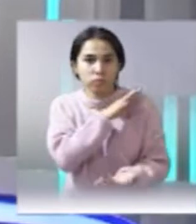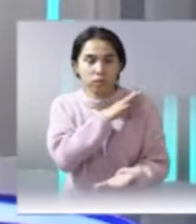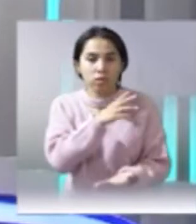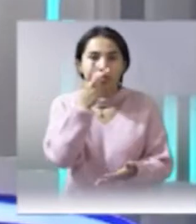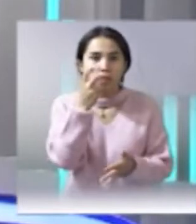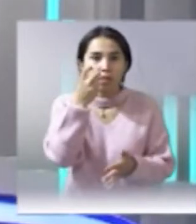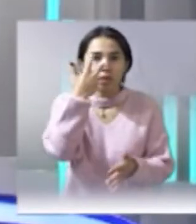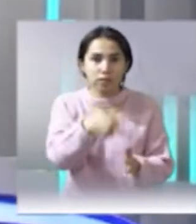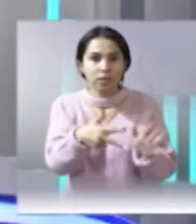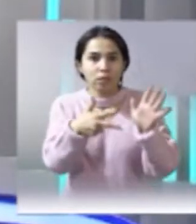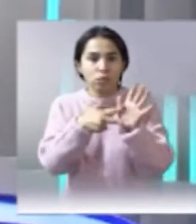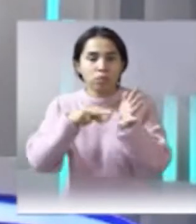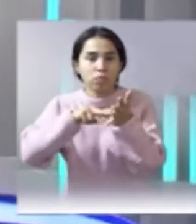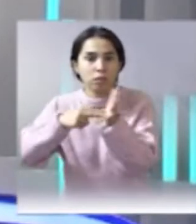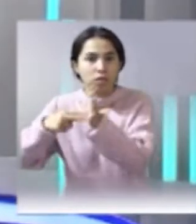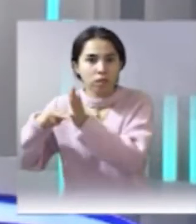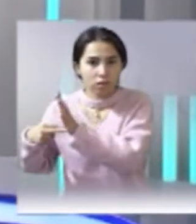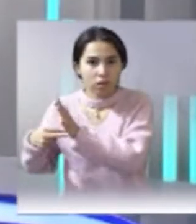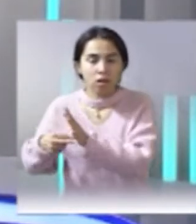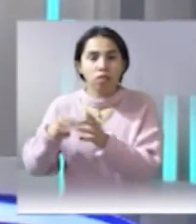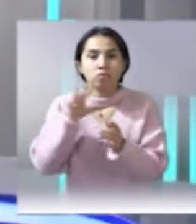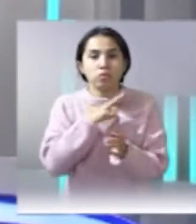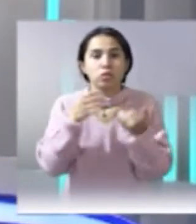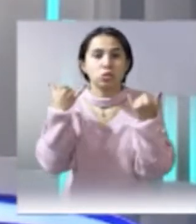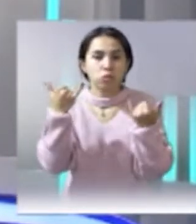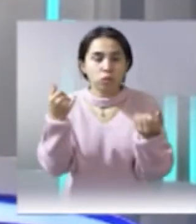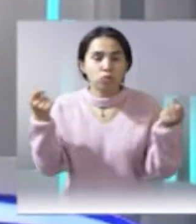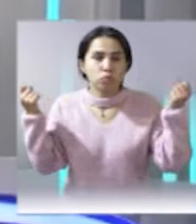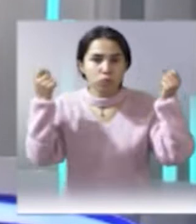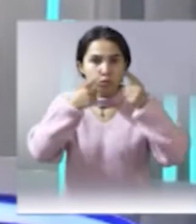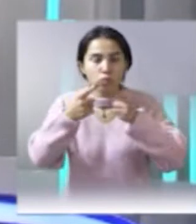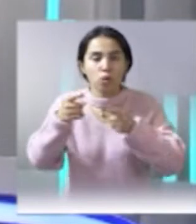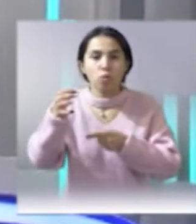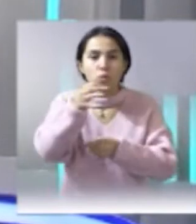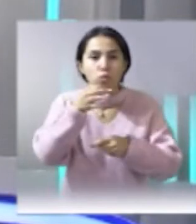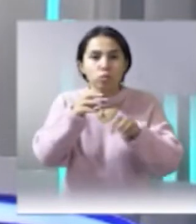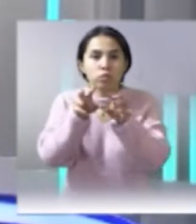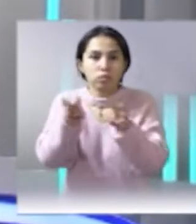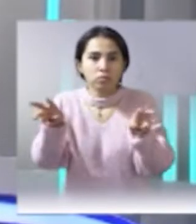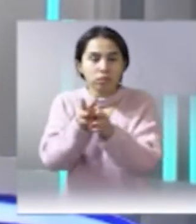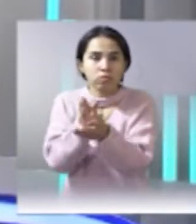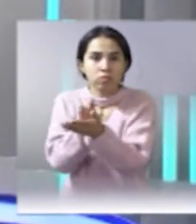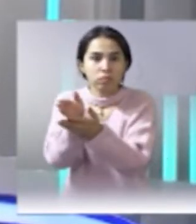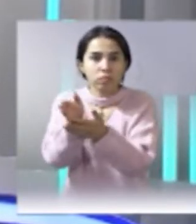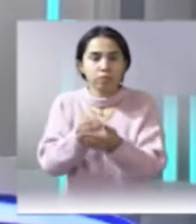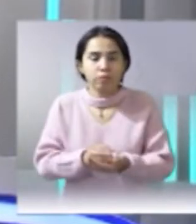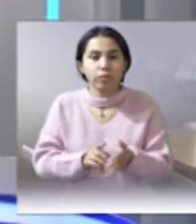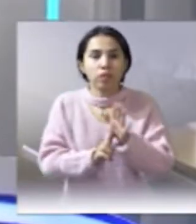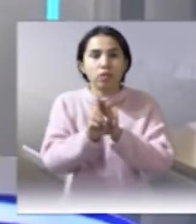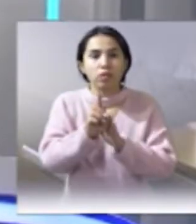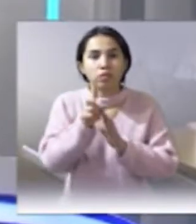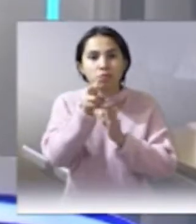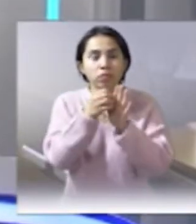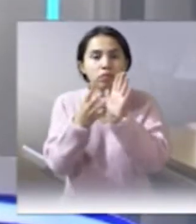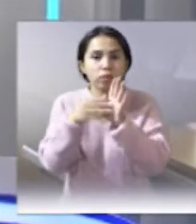На сегодняшний день повышение качества жизни населения является ключевой задачей, поставленной главой государства. В Жамбылской области уже ведется